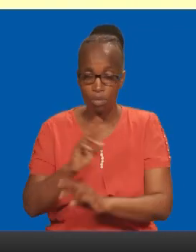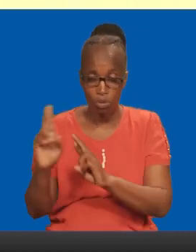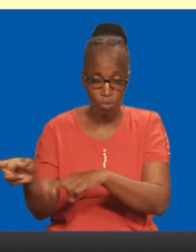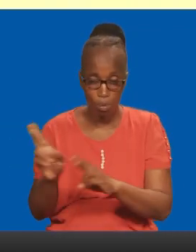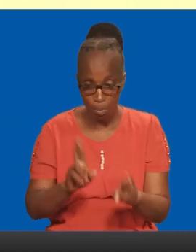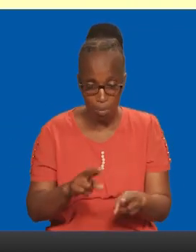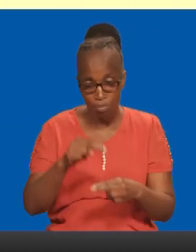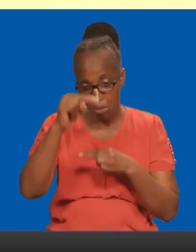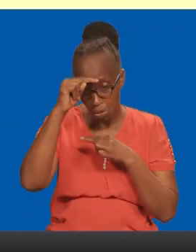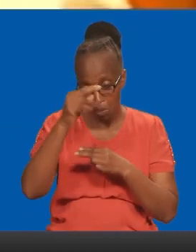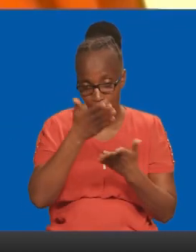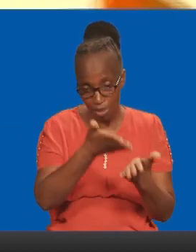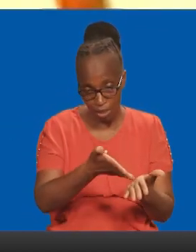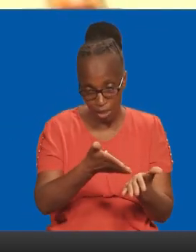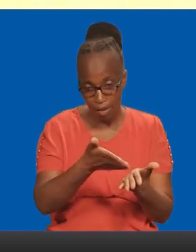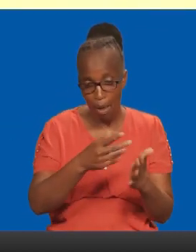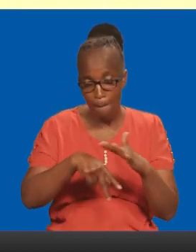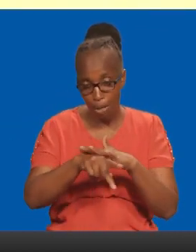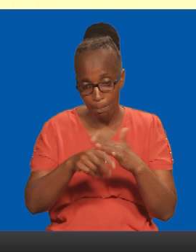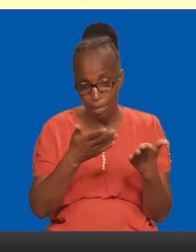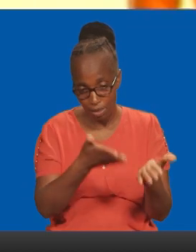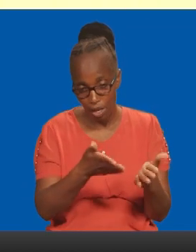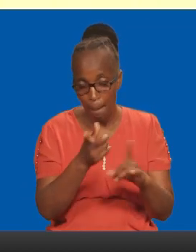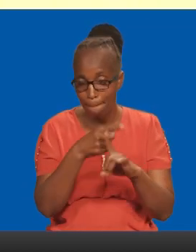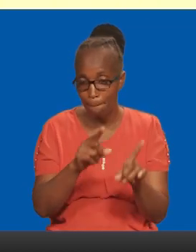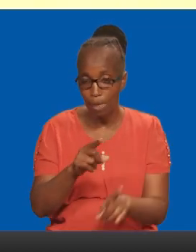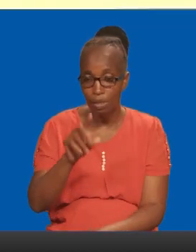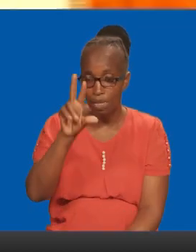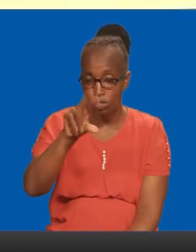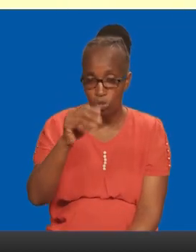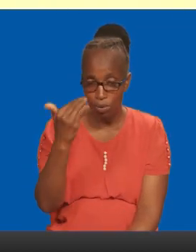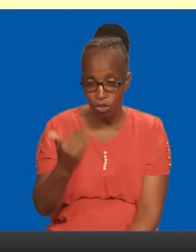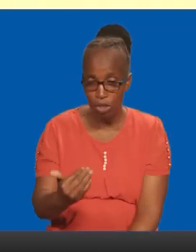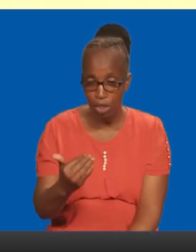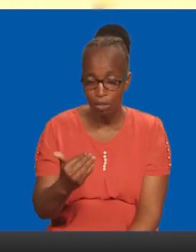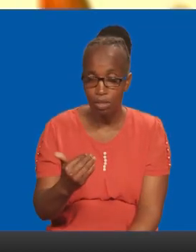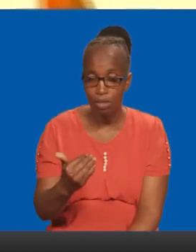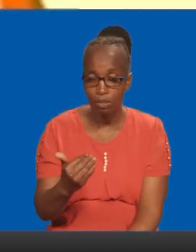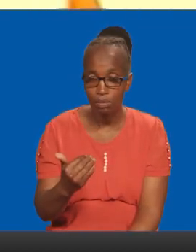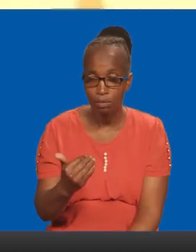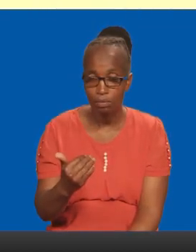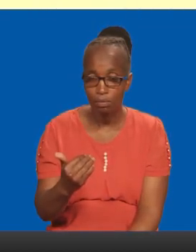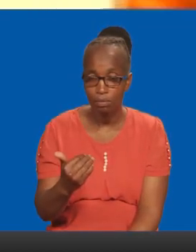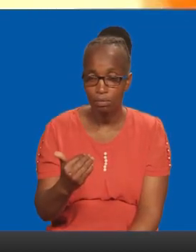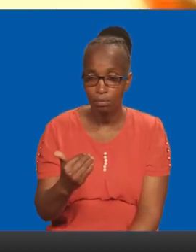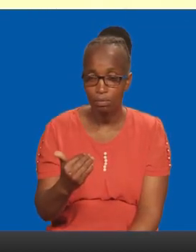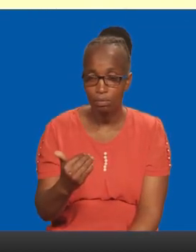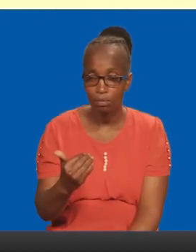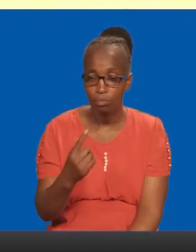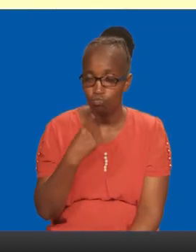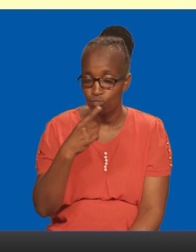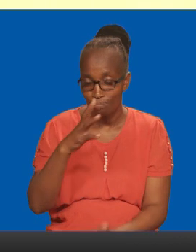Sa, shule ni kawaida. Soko ndaliko, primary iko. Na hakuna mtoto ambayo kutoka